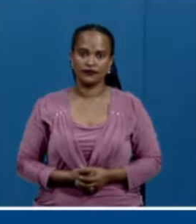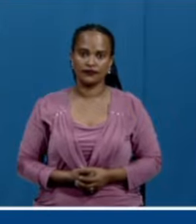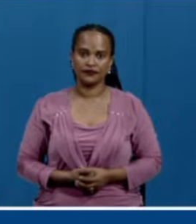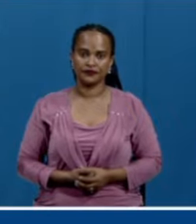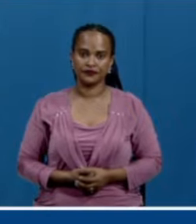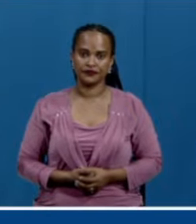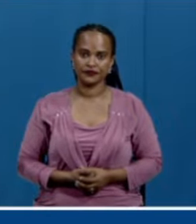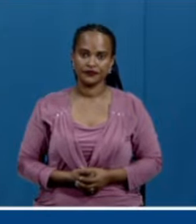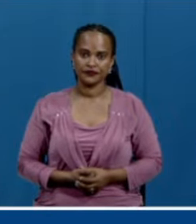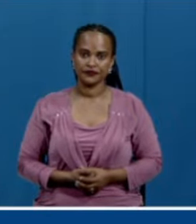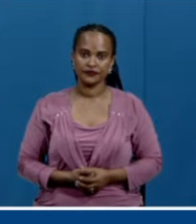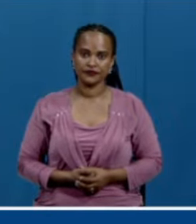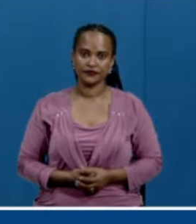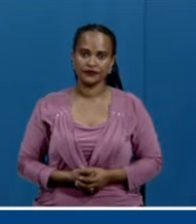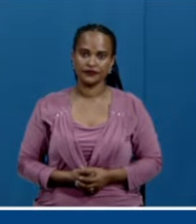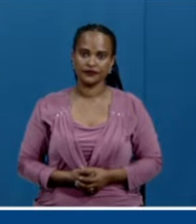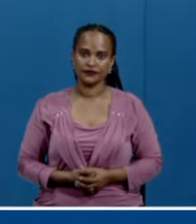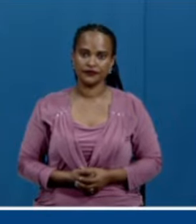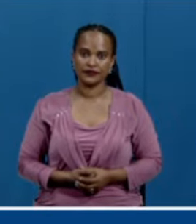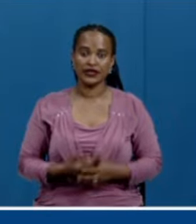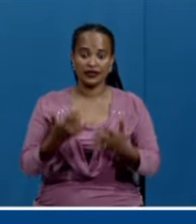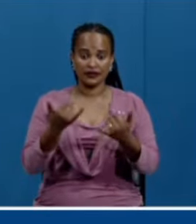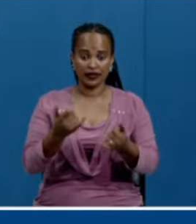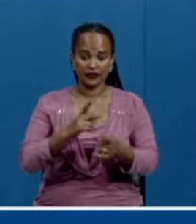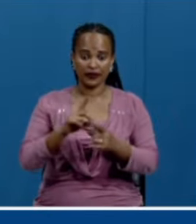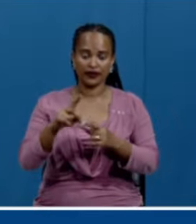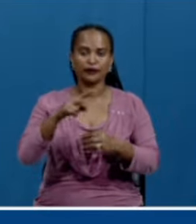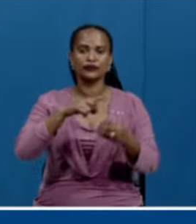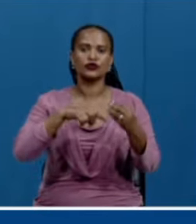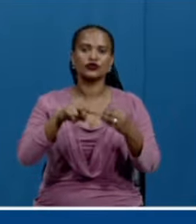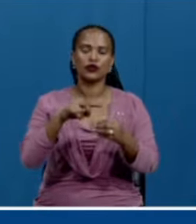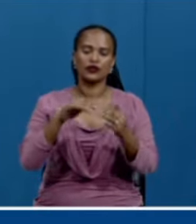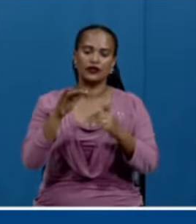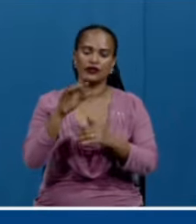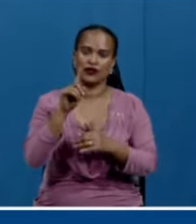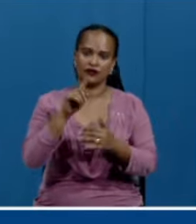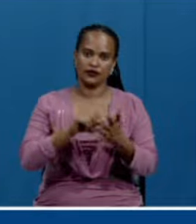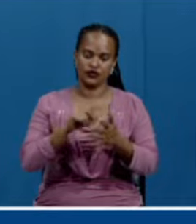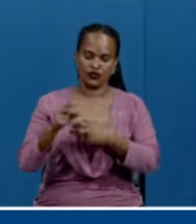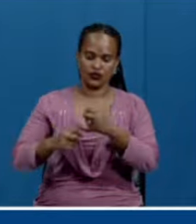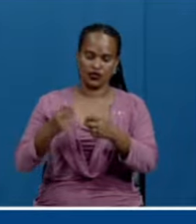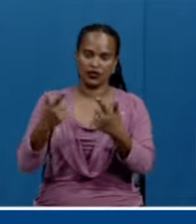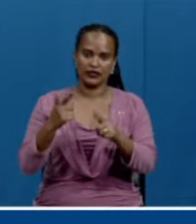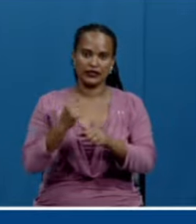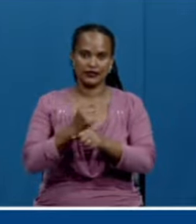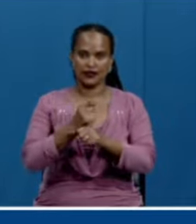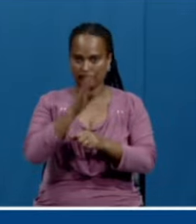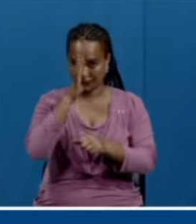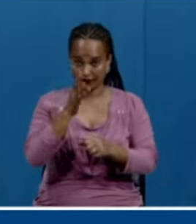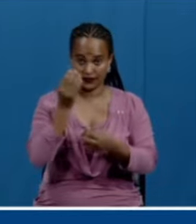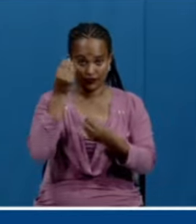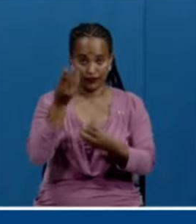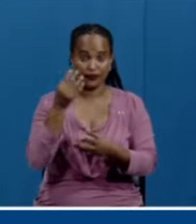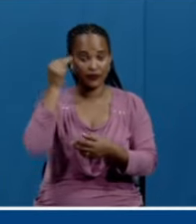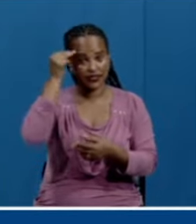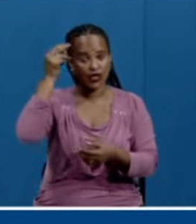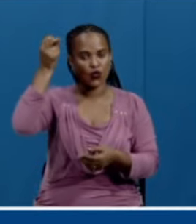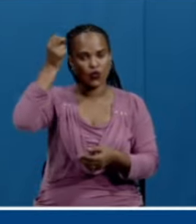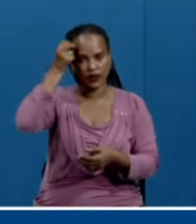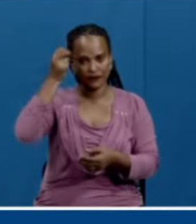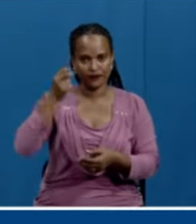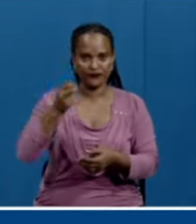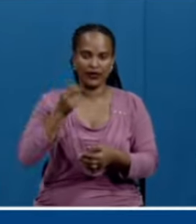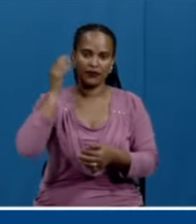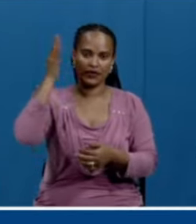with a full 4G coverage. ዛጊድ ብቀጥታን ብተዘዋዋርን ልዕሊ 1,000 ወገናት ዕድል ስራሕ ከም ዝተፈጠረ ዝሓበሩ ሚስተር ዊም